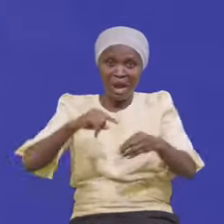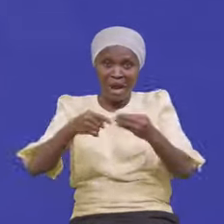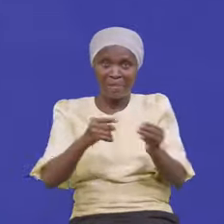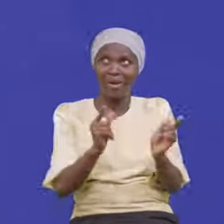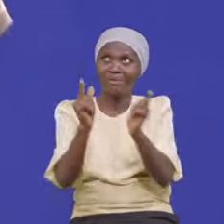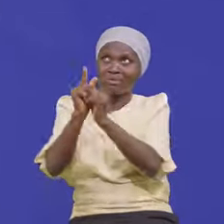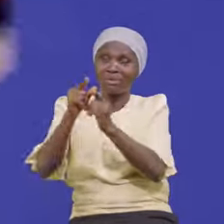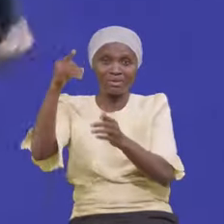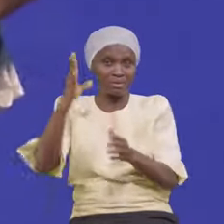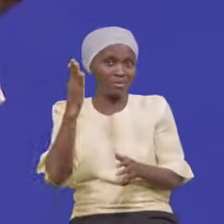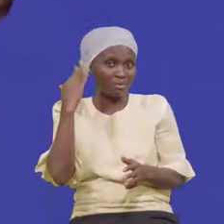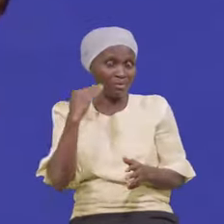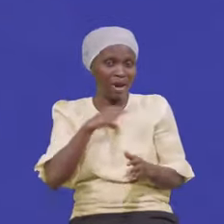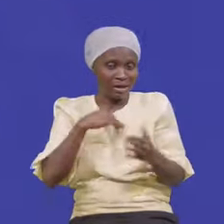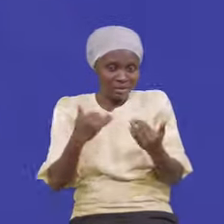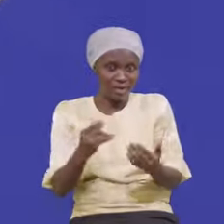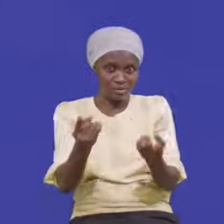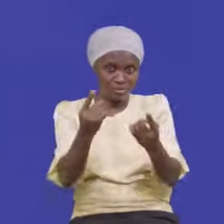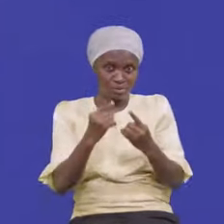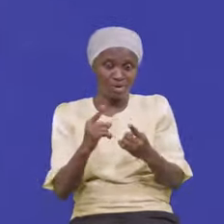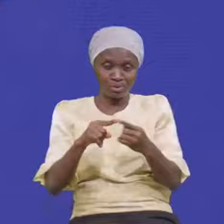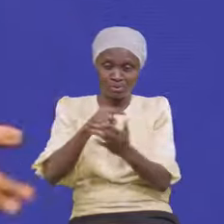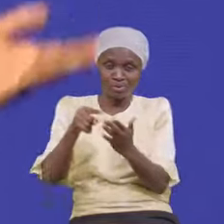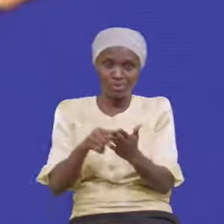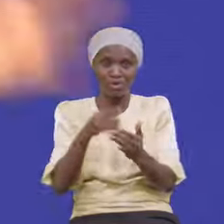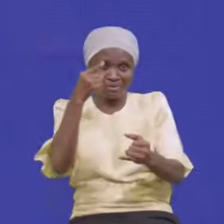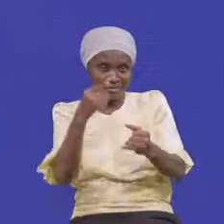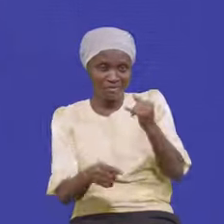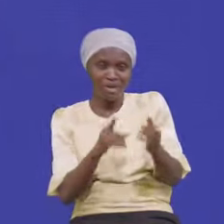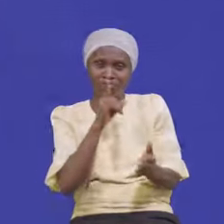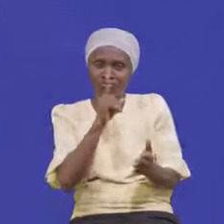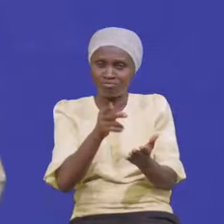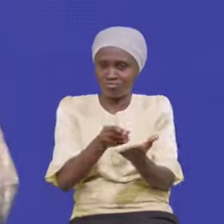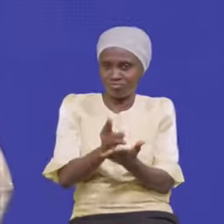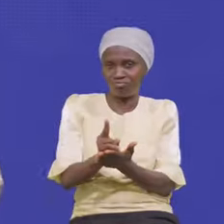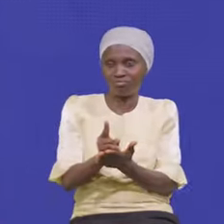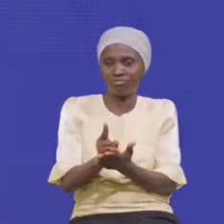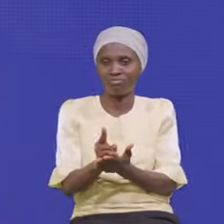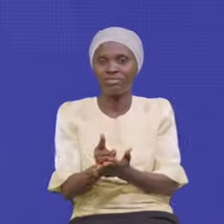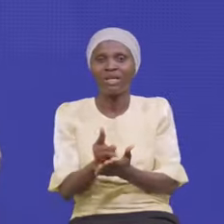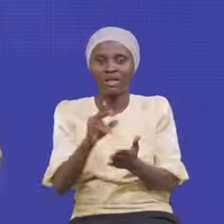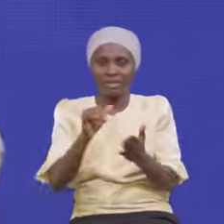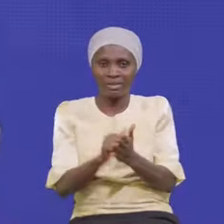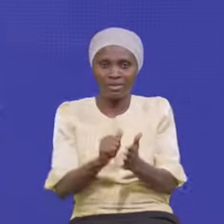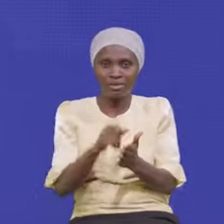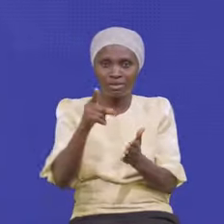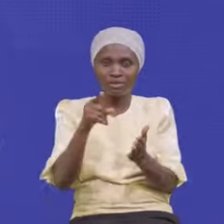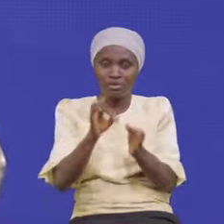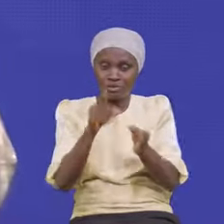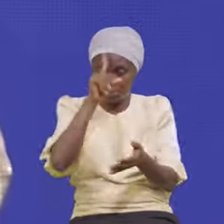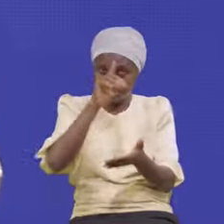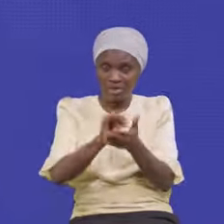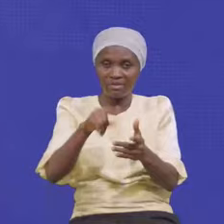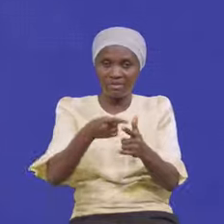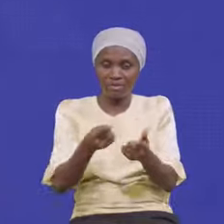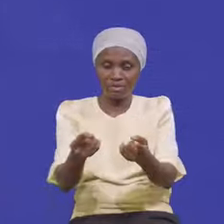to this foremost truth, final truth, that through Christ you can believe and then come to